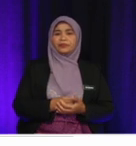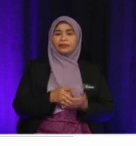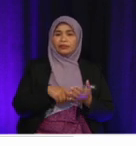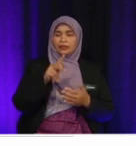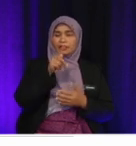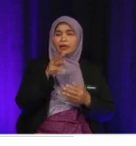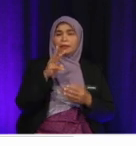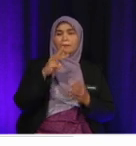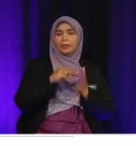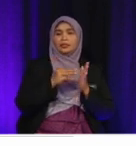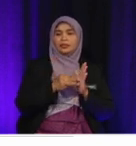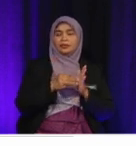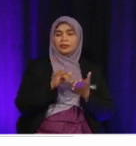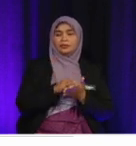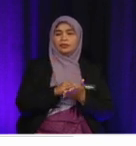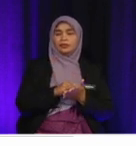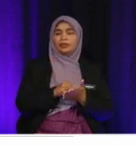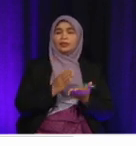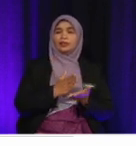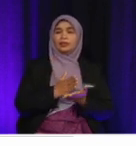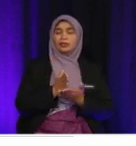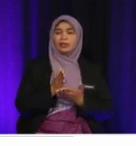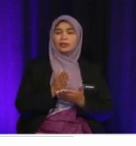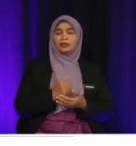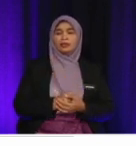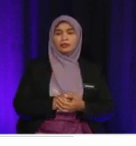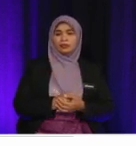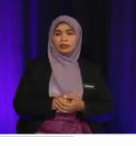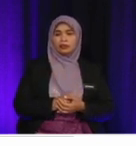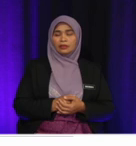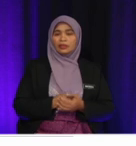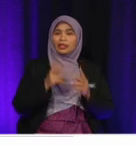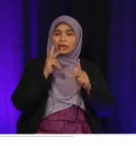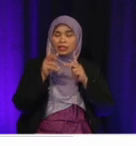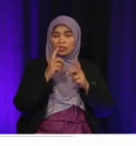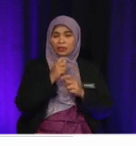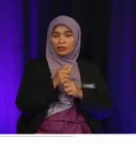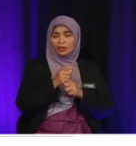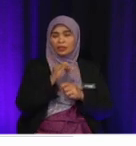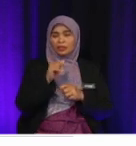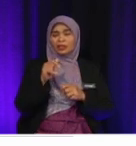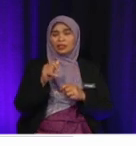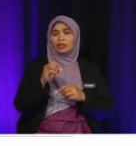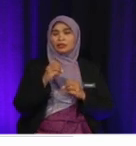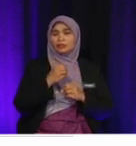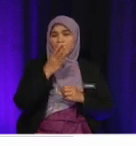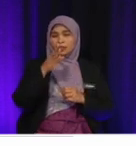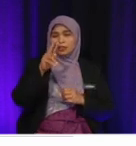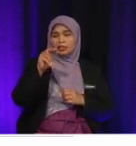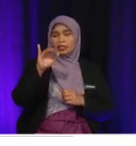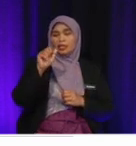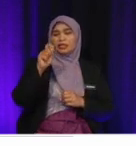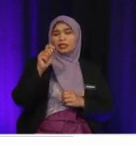maksud wasahusnya was k akan jadi boleh jawab